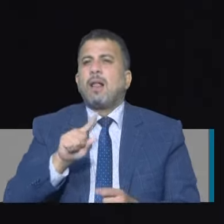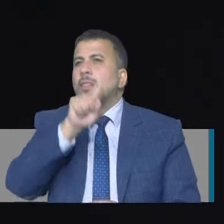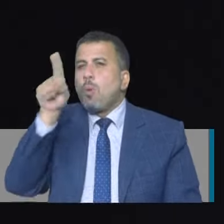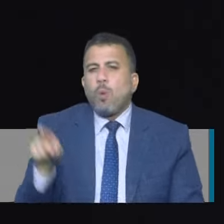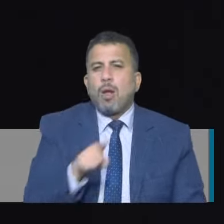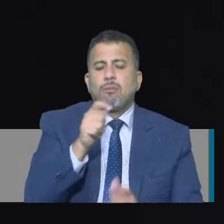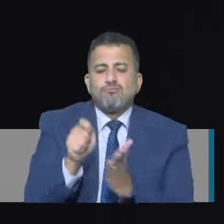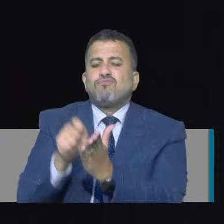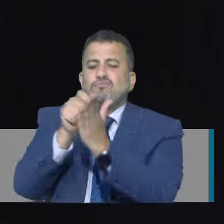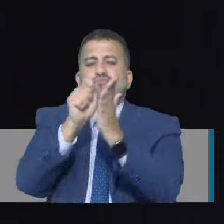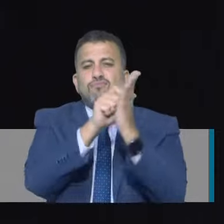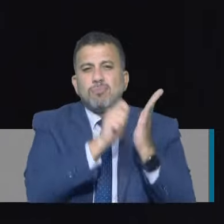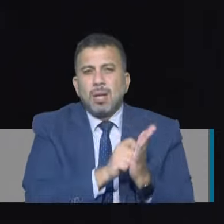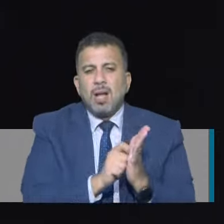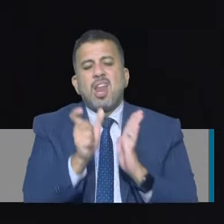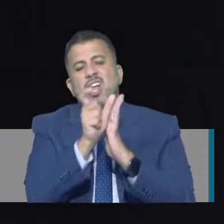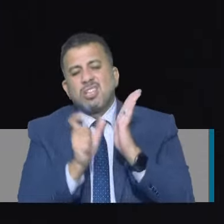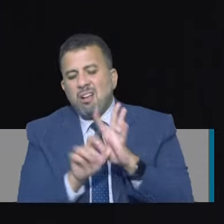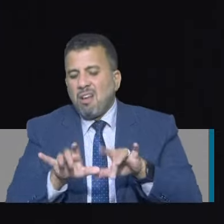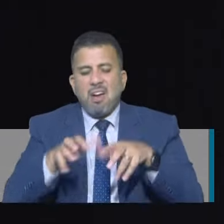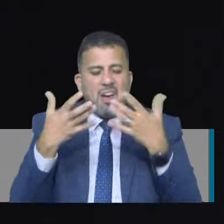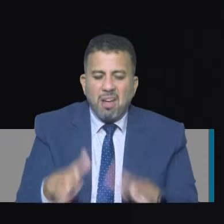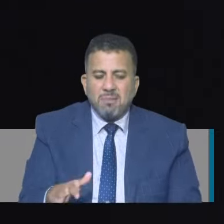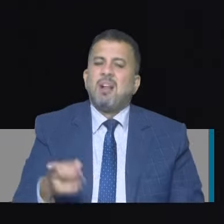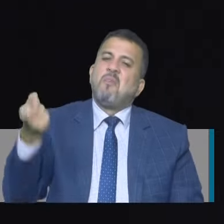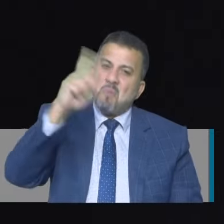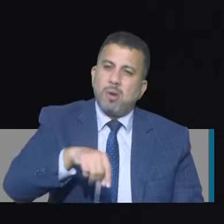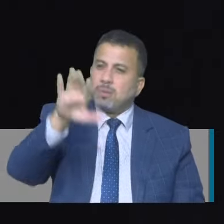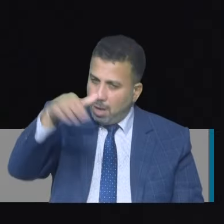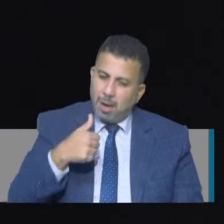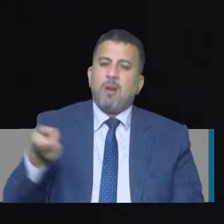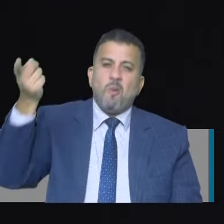للمعامله النظام لا يعمل راجعنا غدا الى